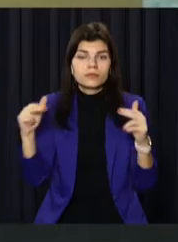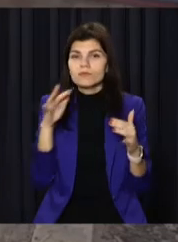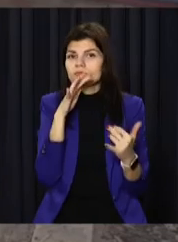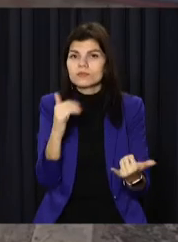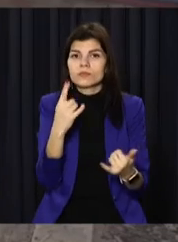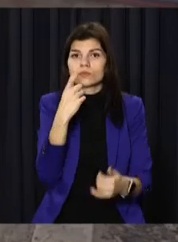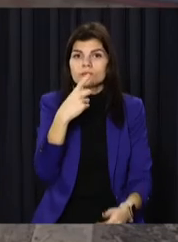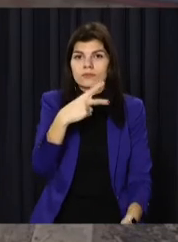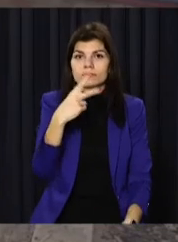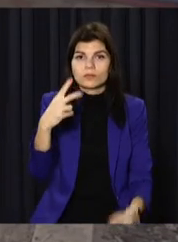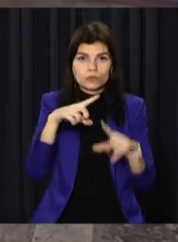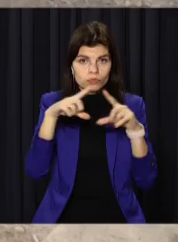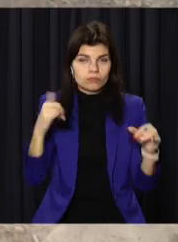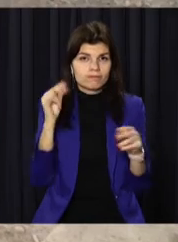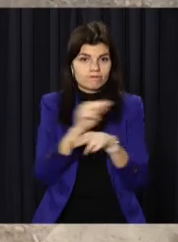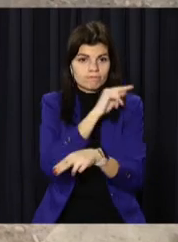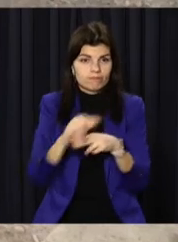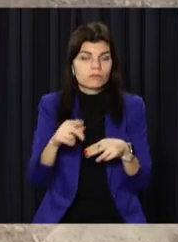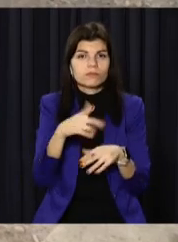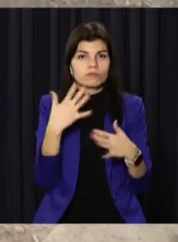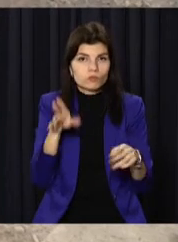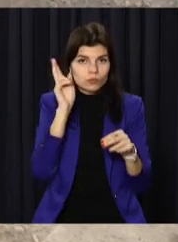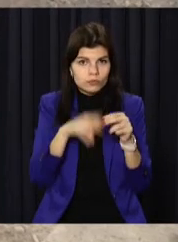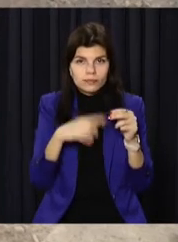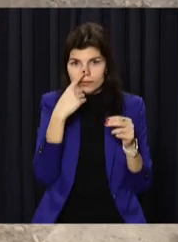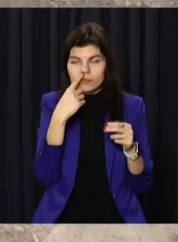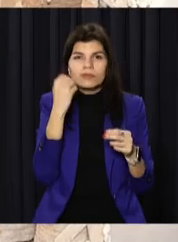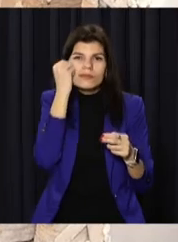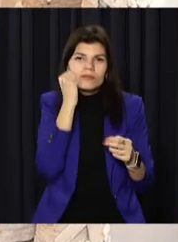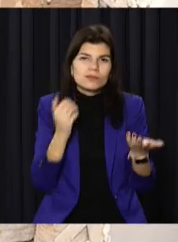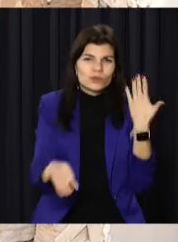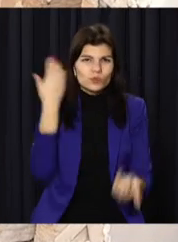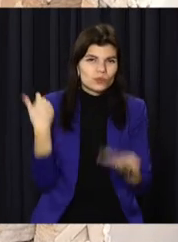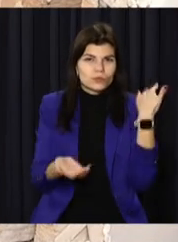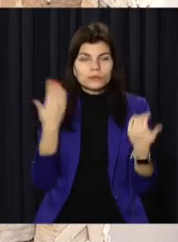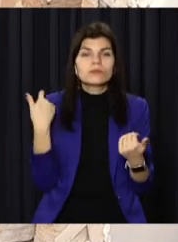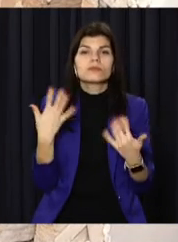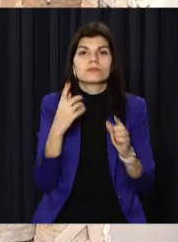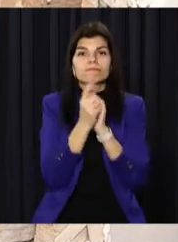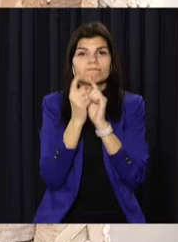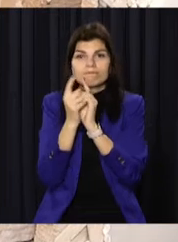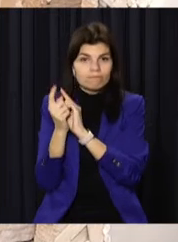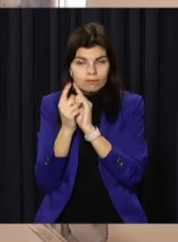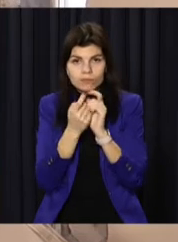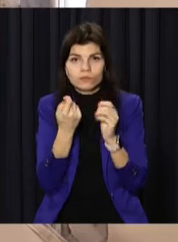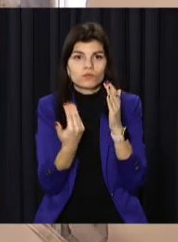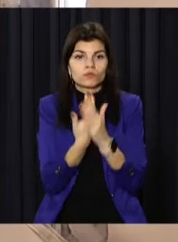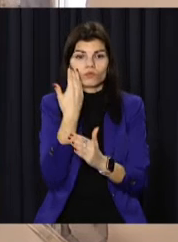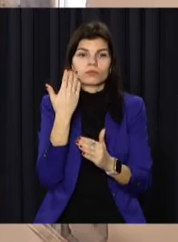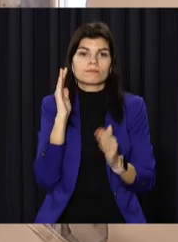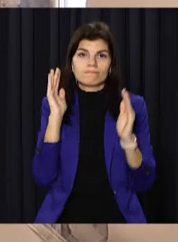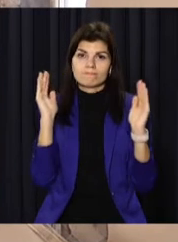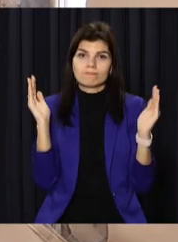осучаснюють 122-гу школу. Підрядники вже завершили демонтаж всередині, замінили комунікації, оновили покрівлю